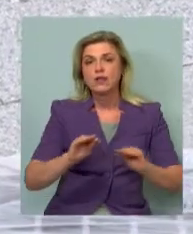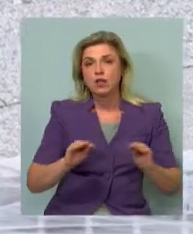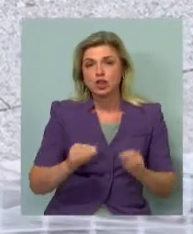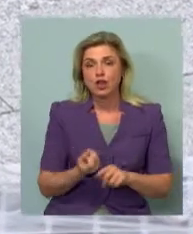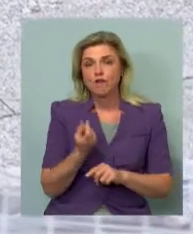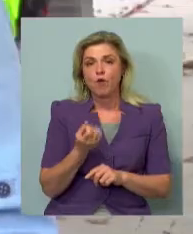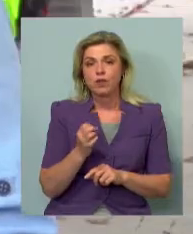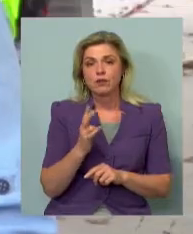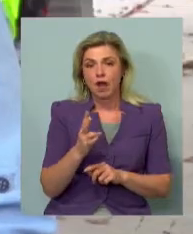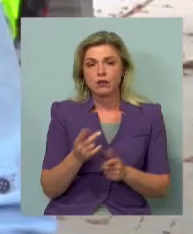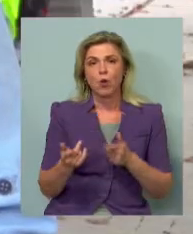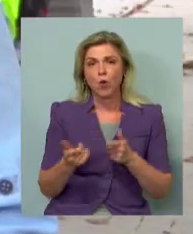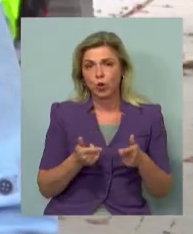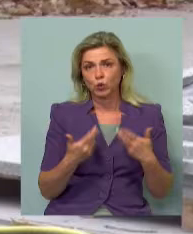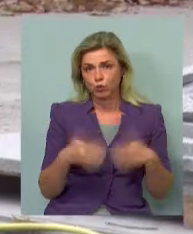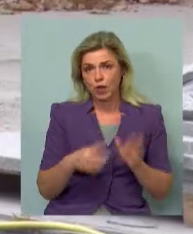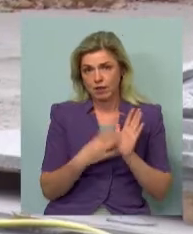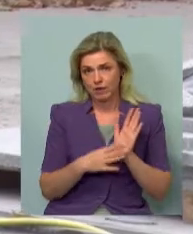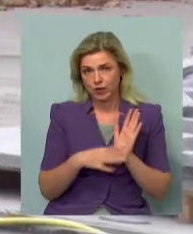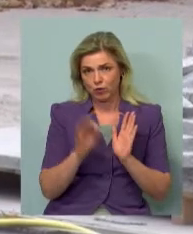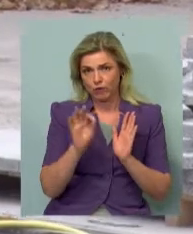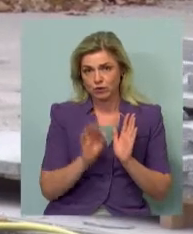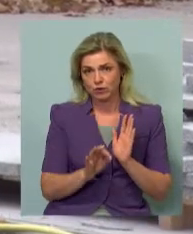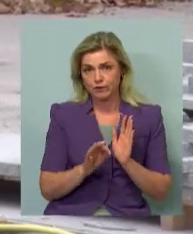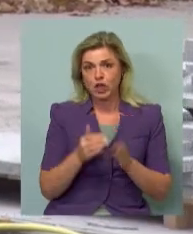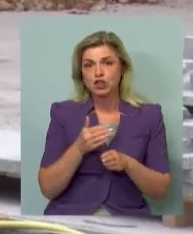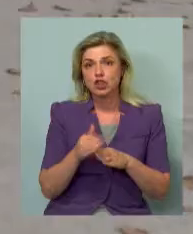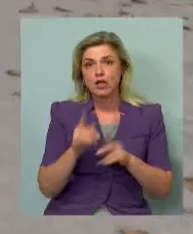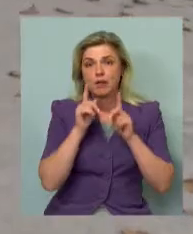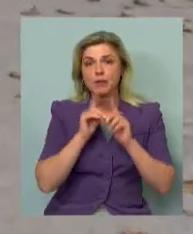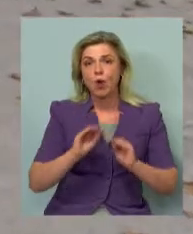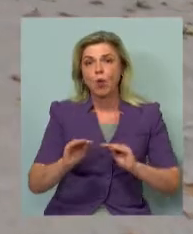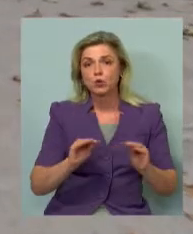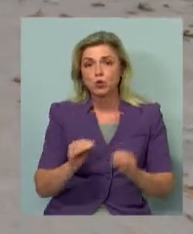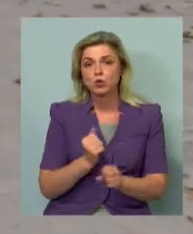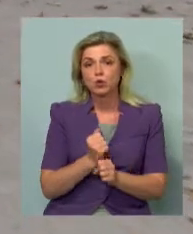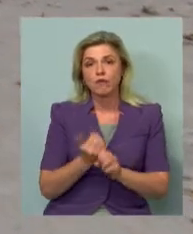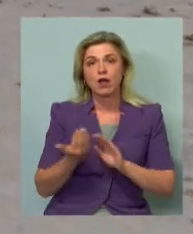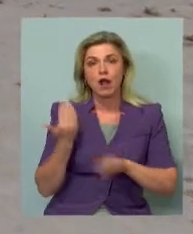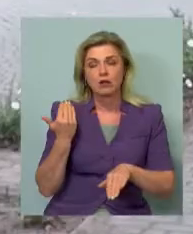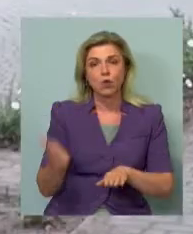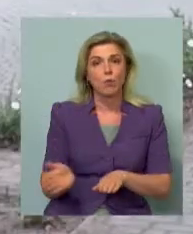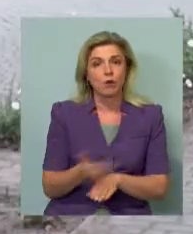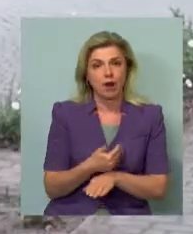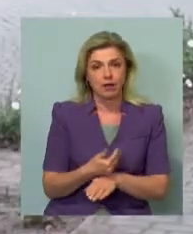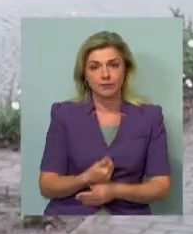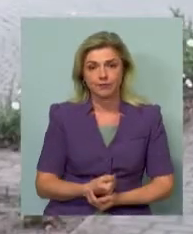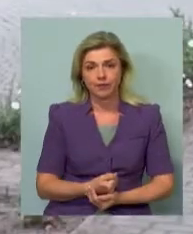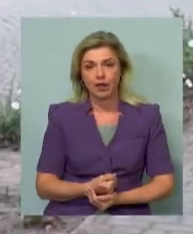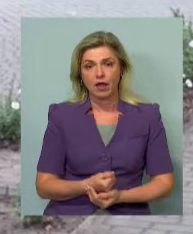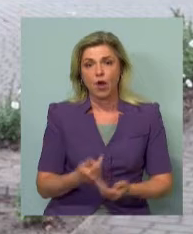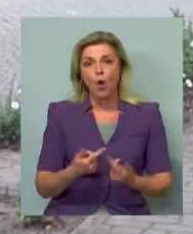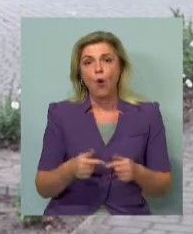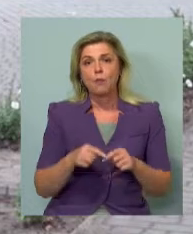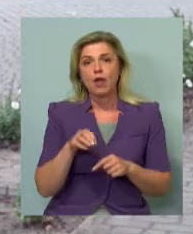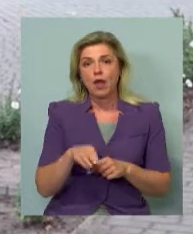вже відсотків на 90. Частину благоустрою, зробленого тут раніше, демонтували. Об'єкт довгий час